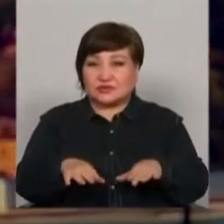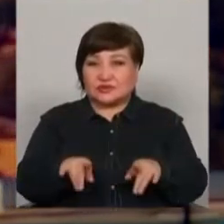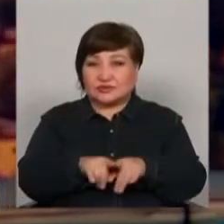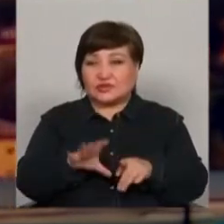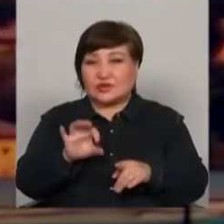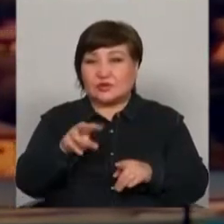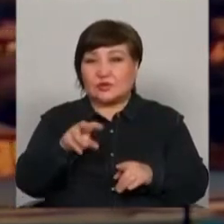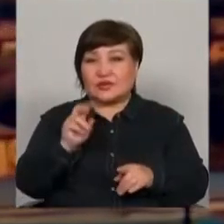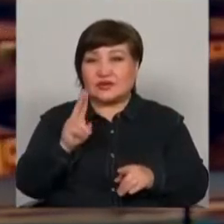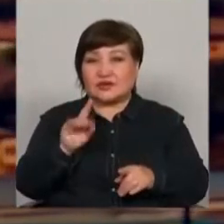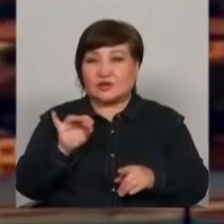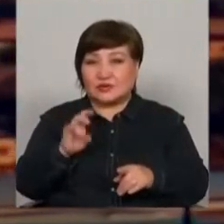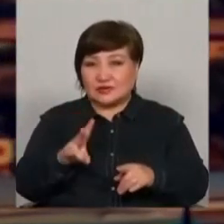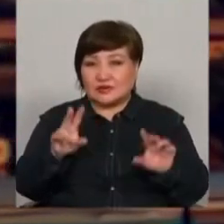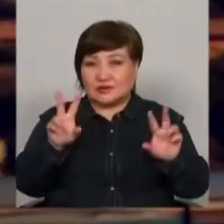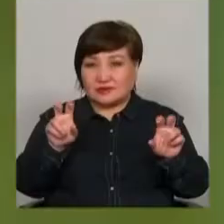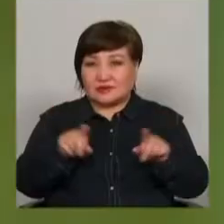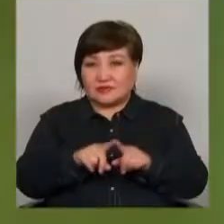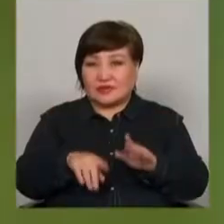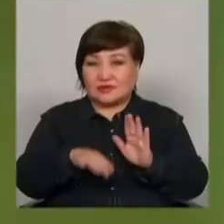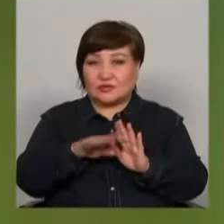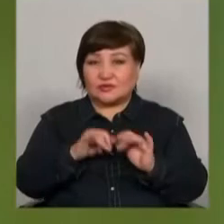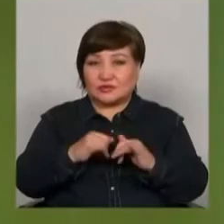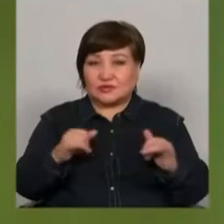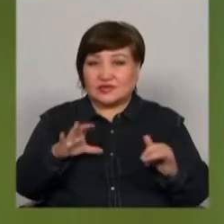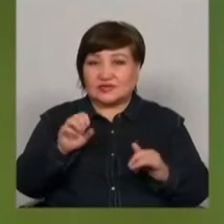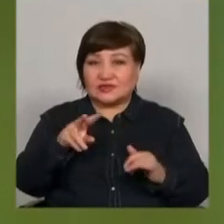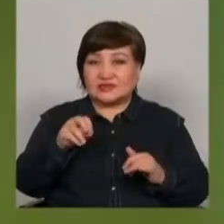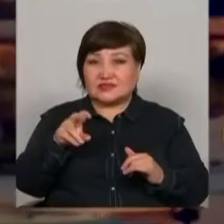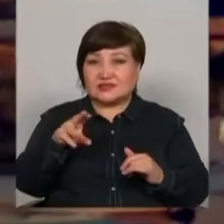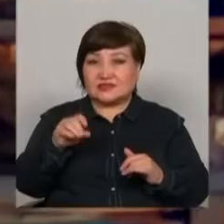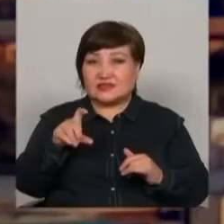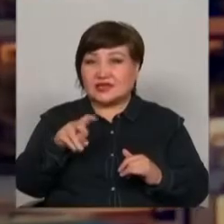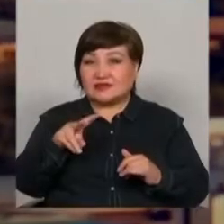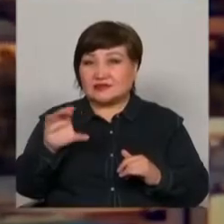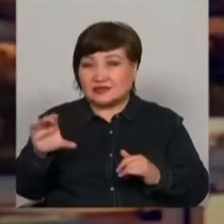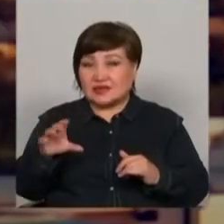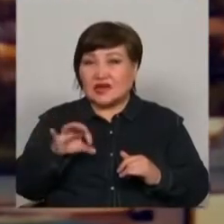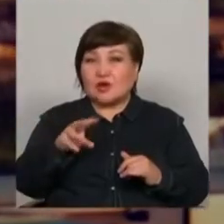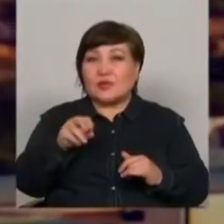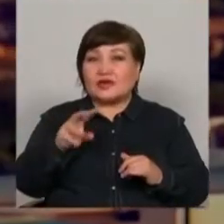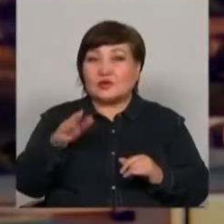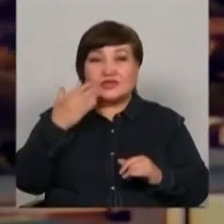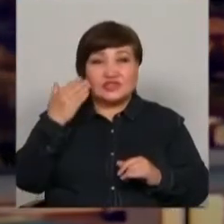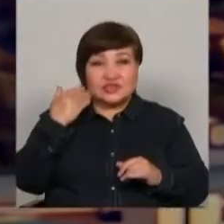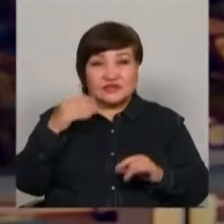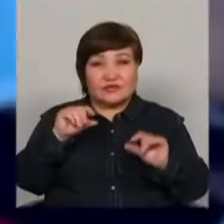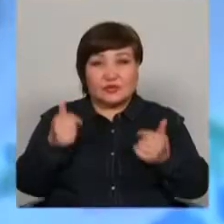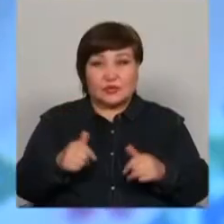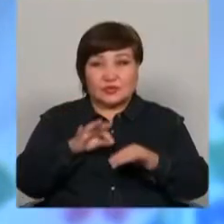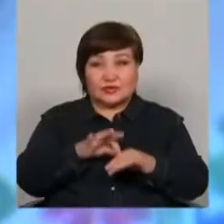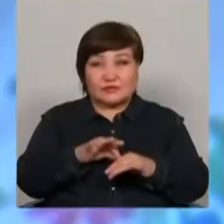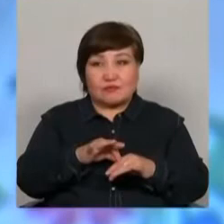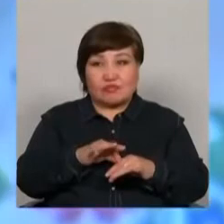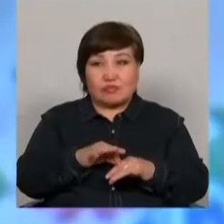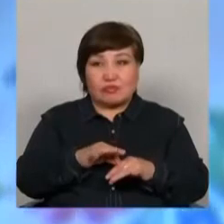өршіген? Иә, өзі стелс омикрон болды ғой. Демек, стелс омикрон жеңіл өтеді. Жеңіл өткенде қалай десек екен, осы